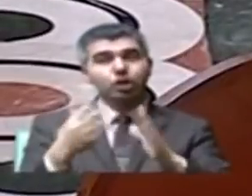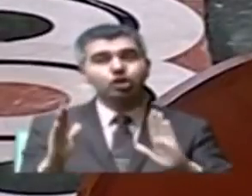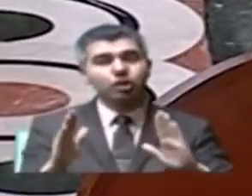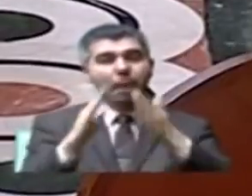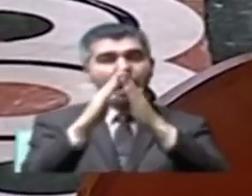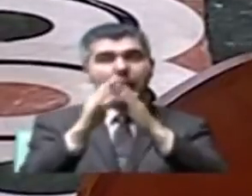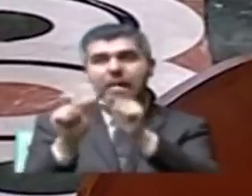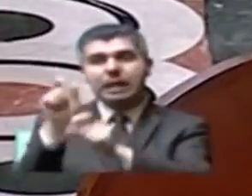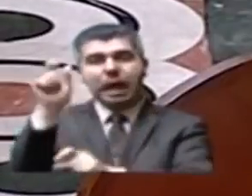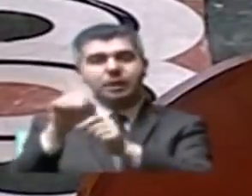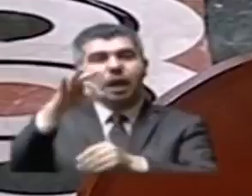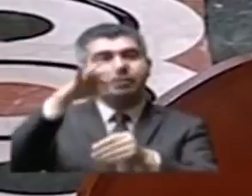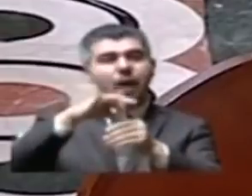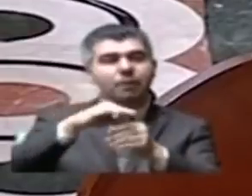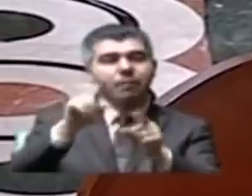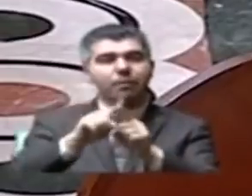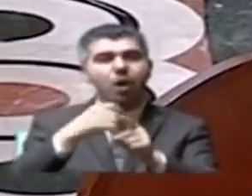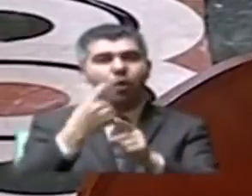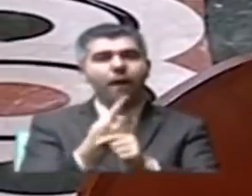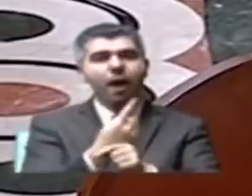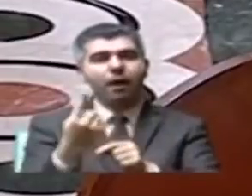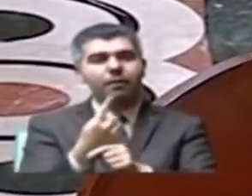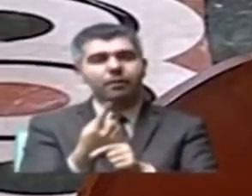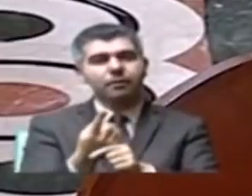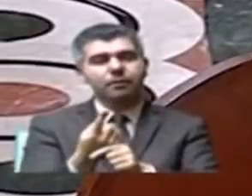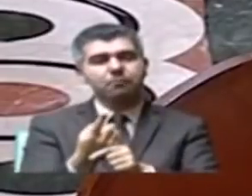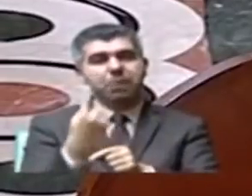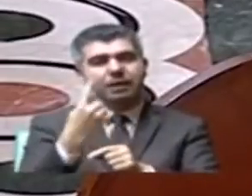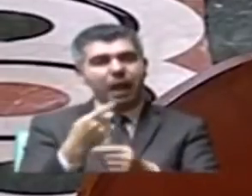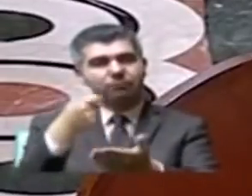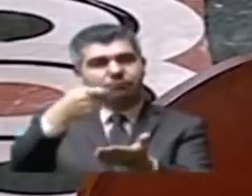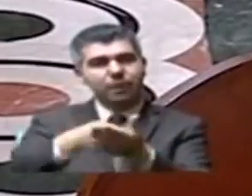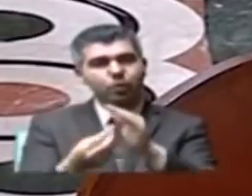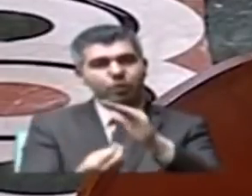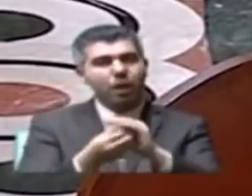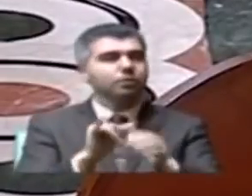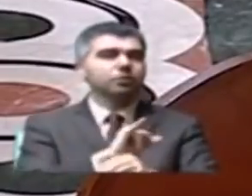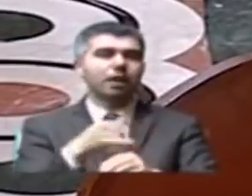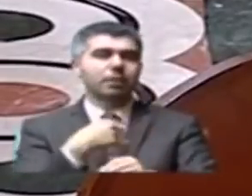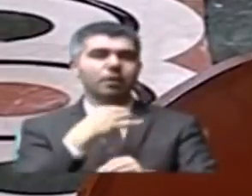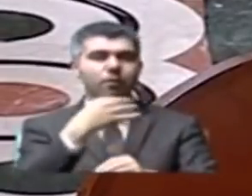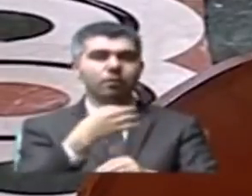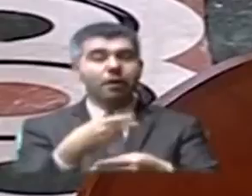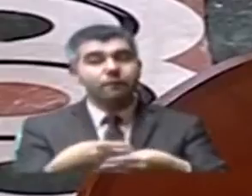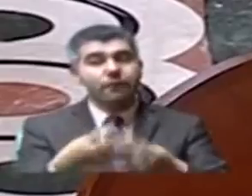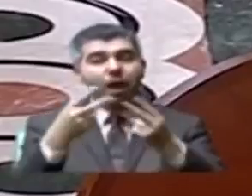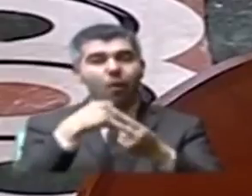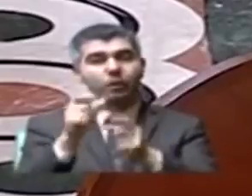وكيصوتوا عليا لا برقوق لا 100 درهم. اذا منين تنقولوا الكلام هنا تنخاطب